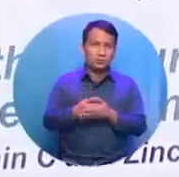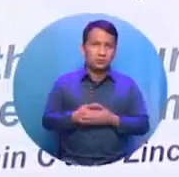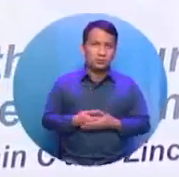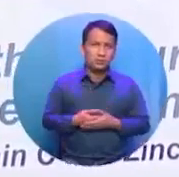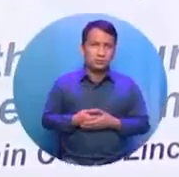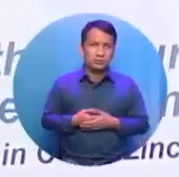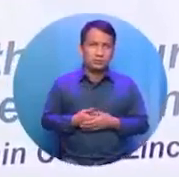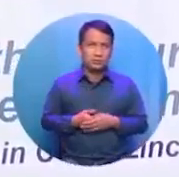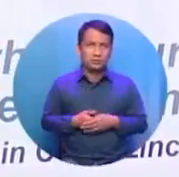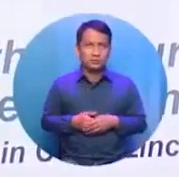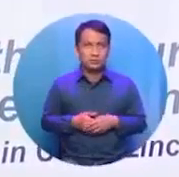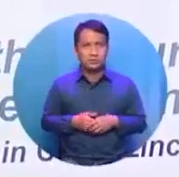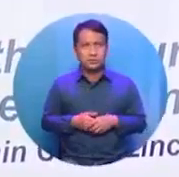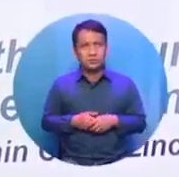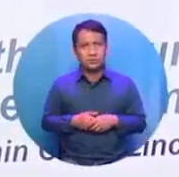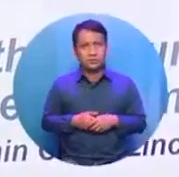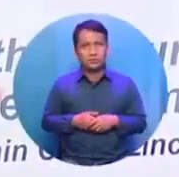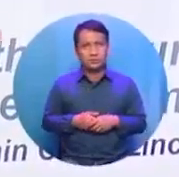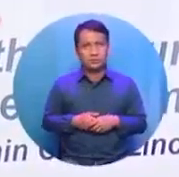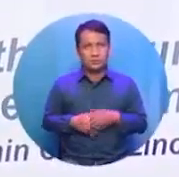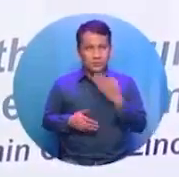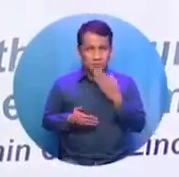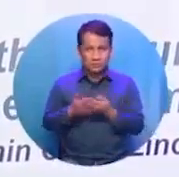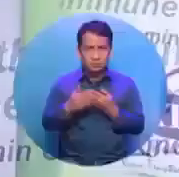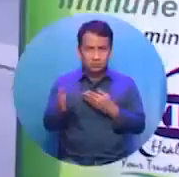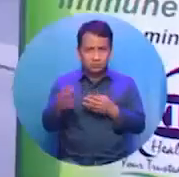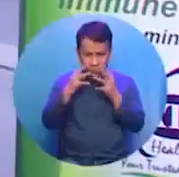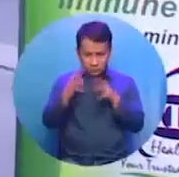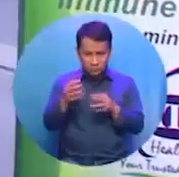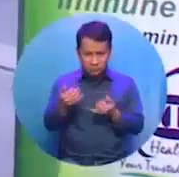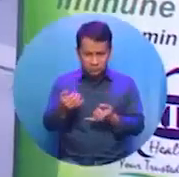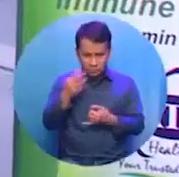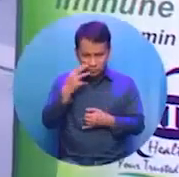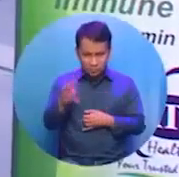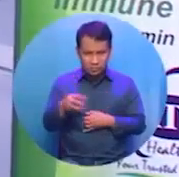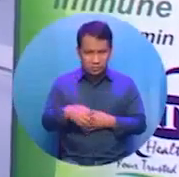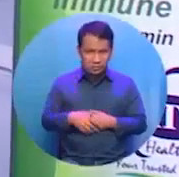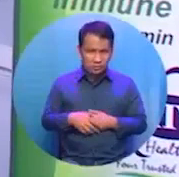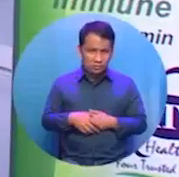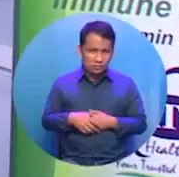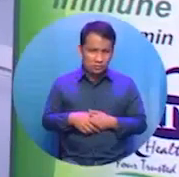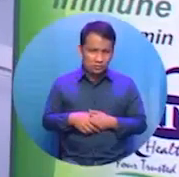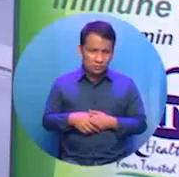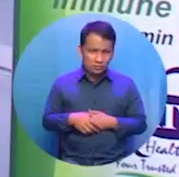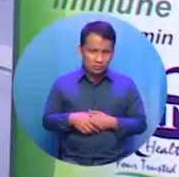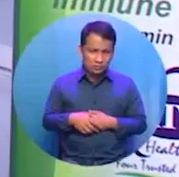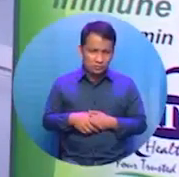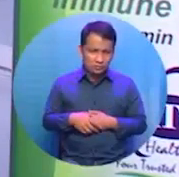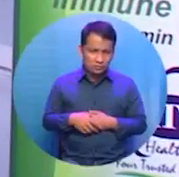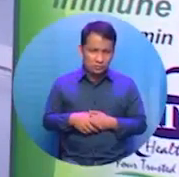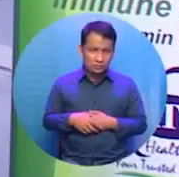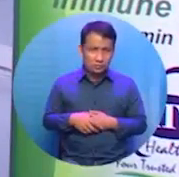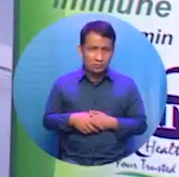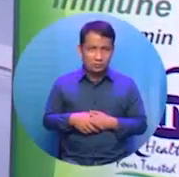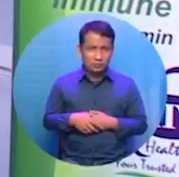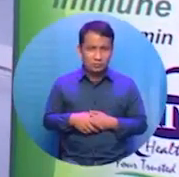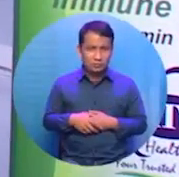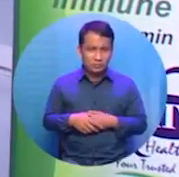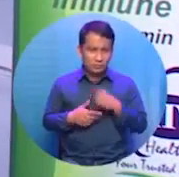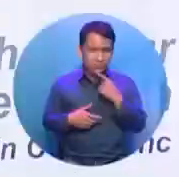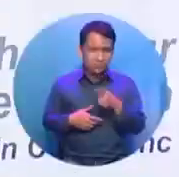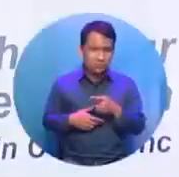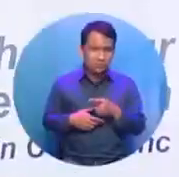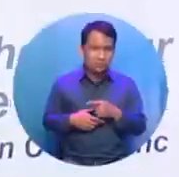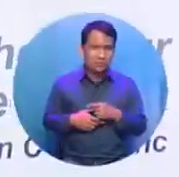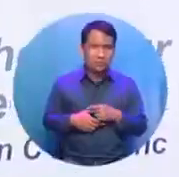ng marami, sir. Buti naman, ma'am, nanunod kayo ngayon. Opo, nanunod po kanina din po, nag-comment din po ako dun sa random,